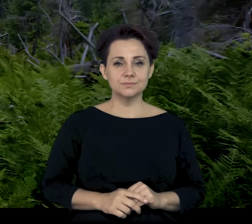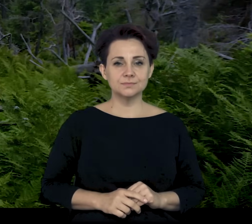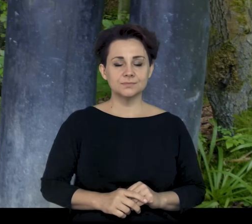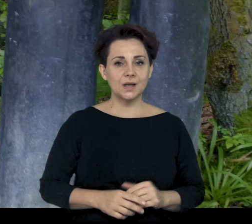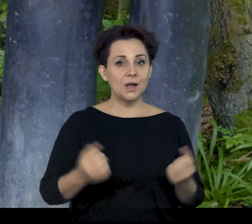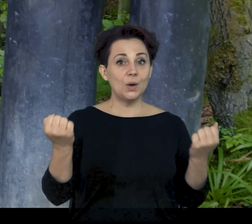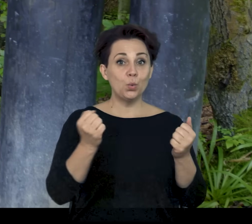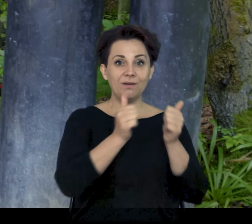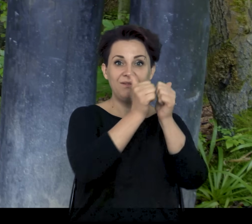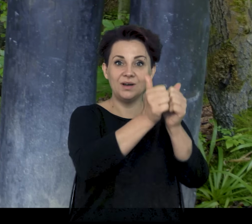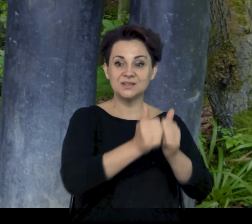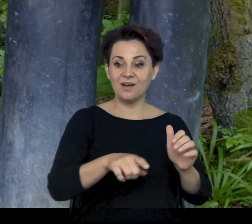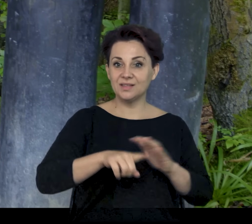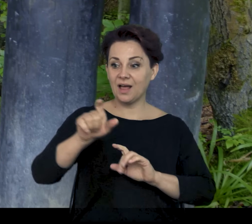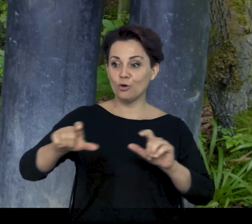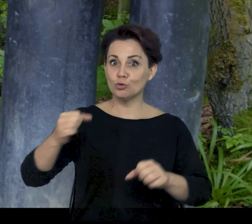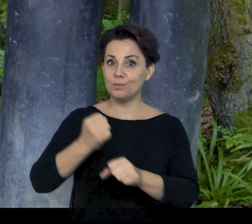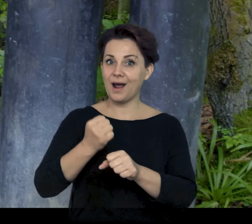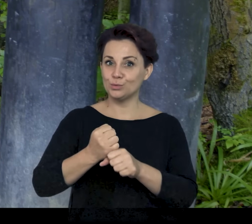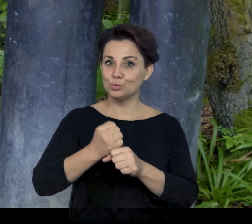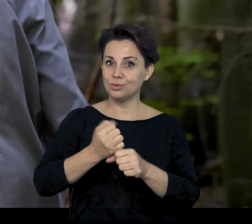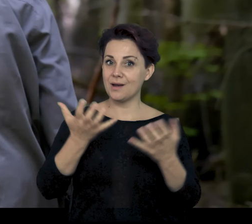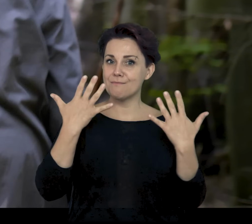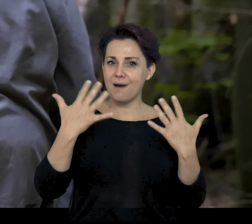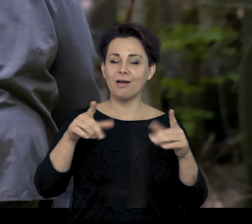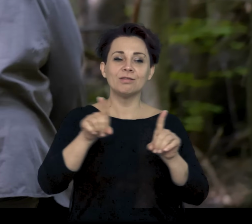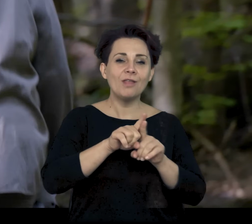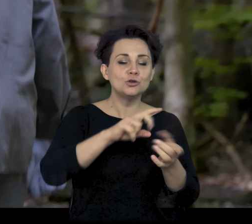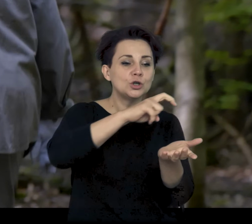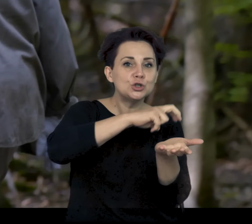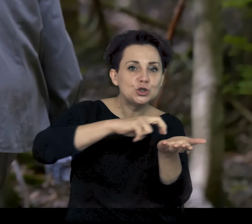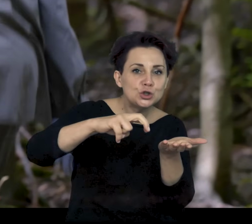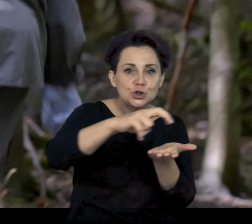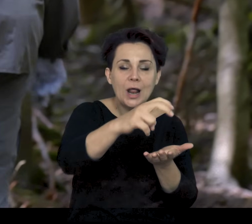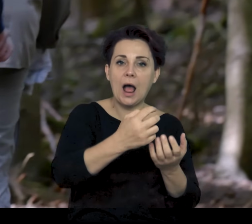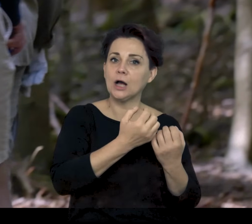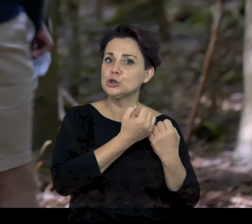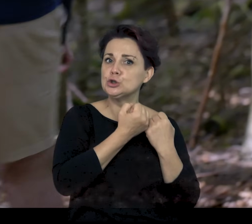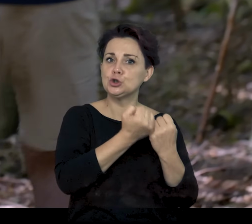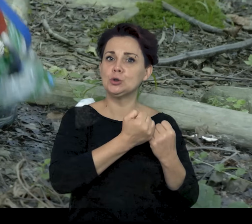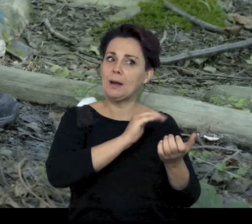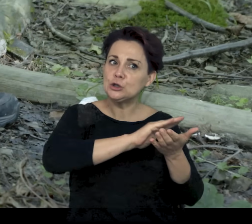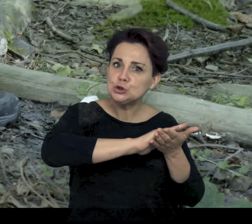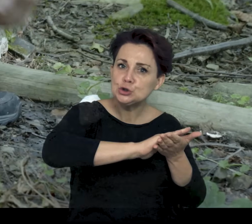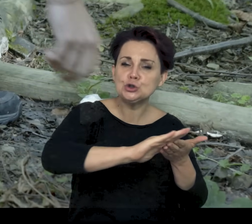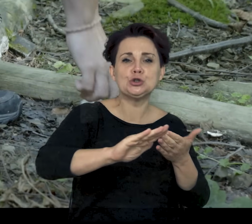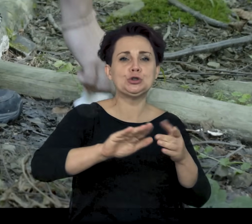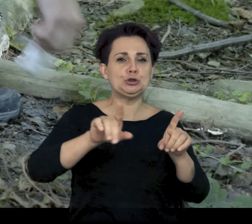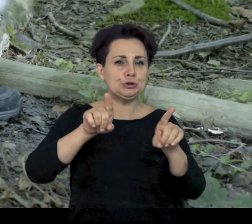Dużym wyzwaniem dla pracowników parku jest także utrzymanie szlaków w czystości, także